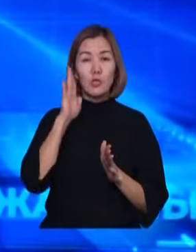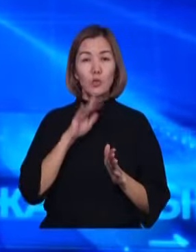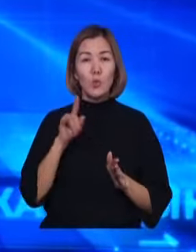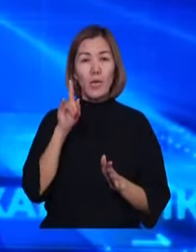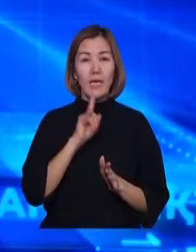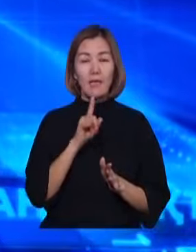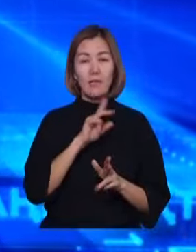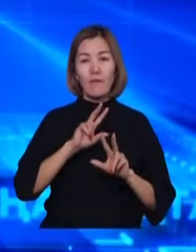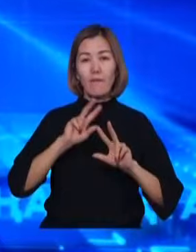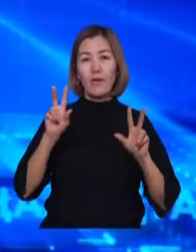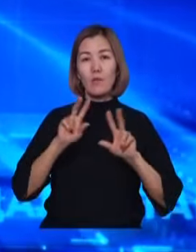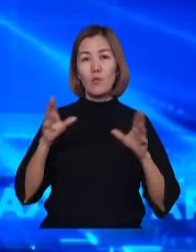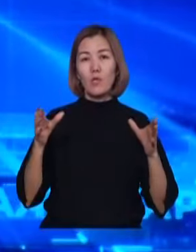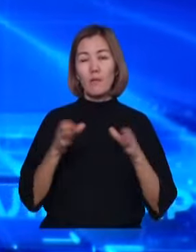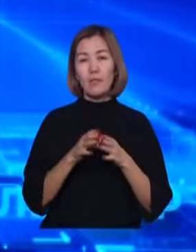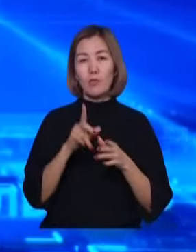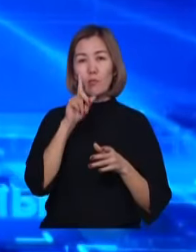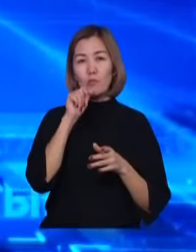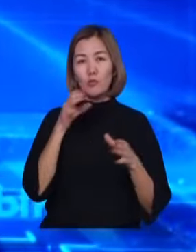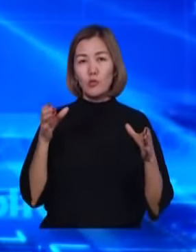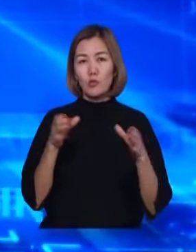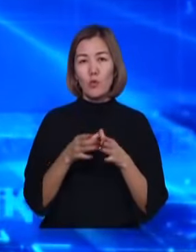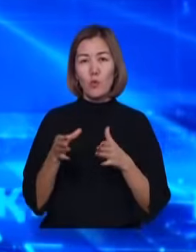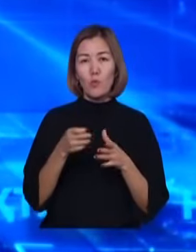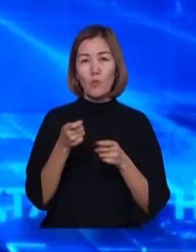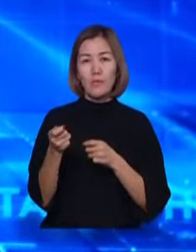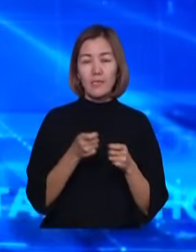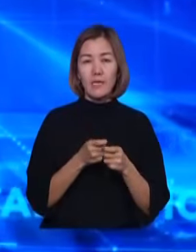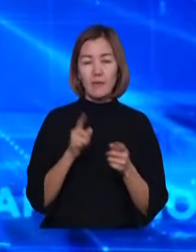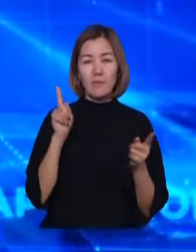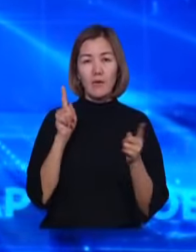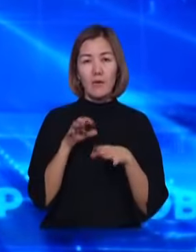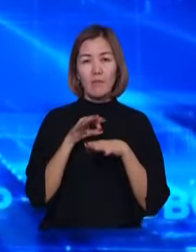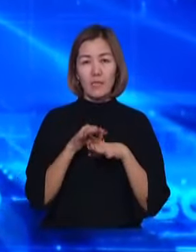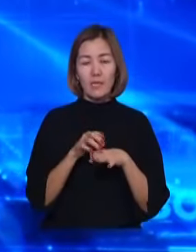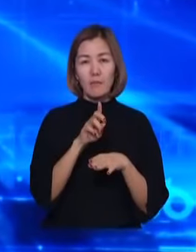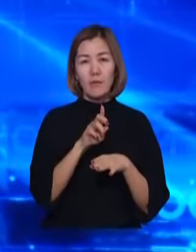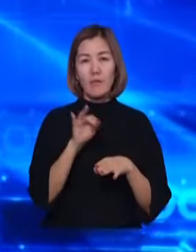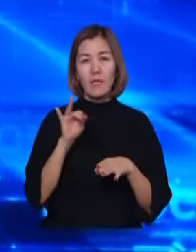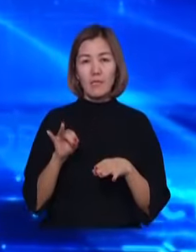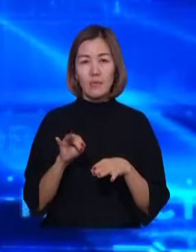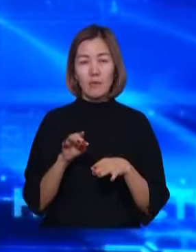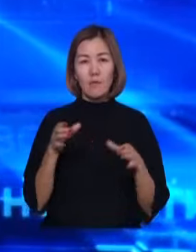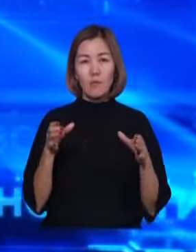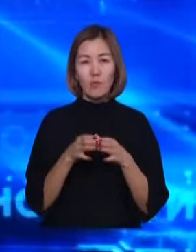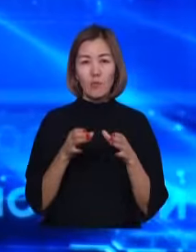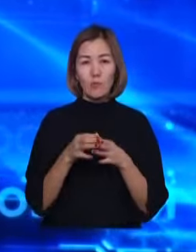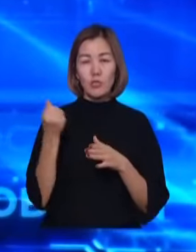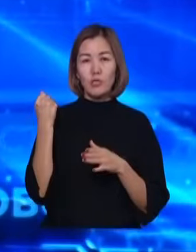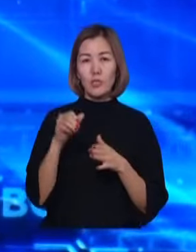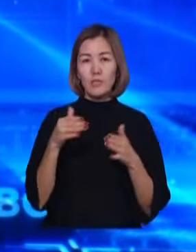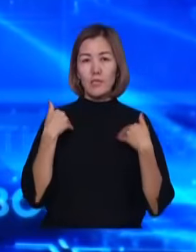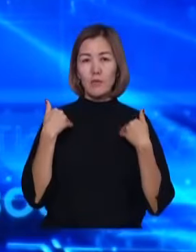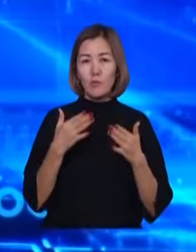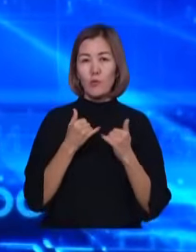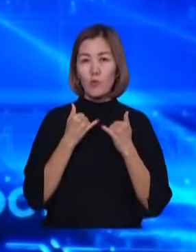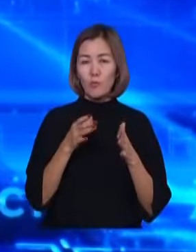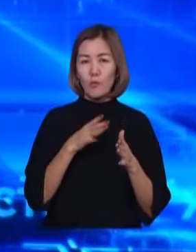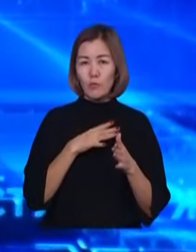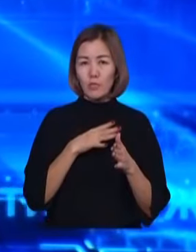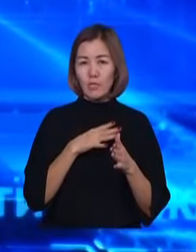Жетісу әйелдер волейбол командасы мен ерлер ұжымын облыс әкімі арнайы қабылдады. Бейбіт Исабаев клуб мүшелерін жеңістерімен құттықтап,